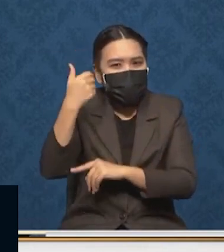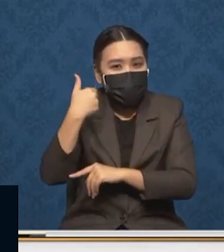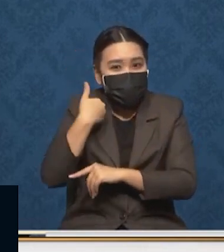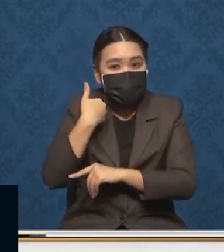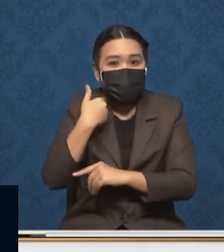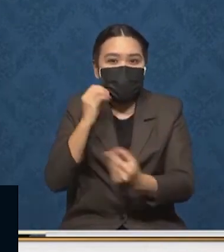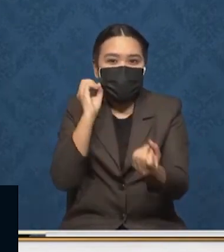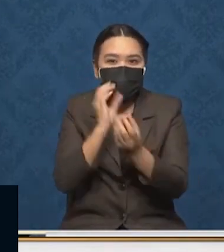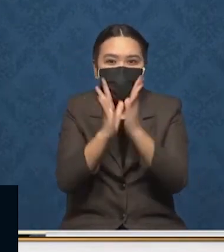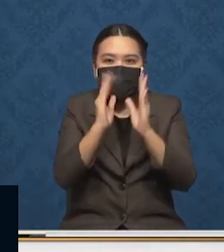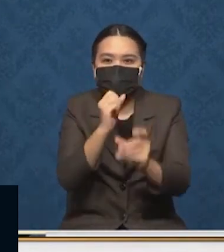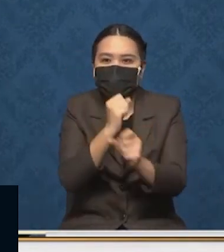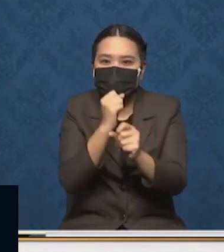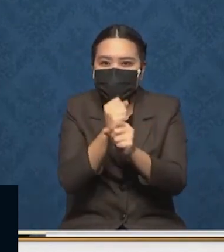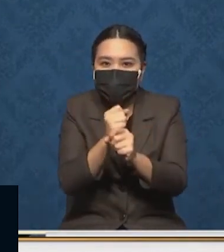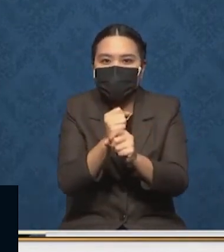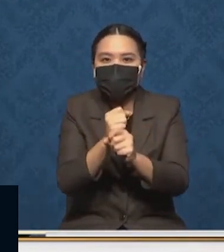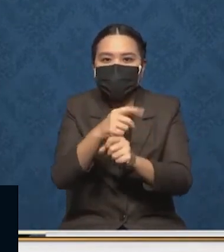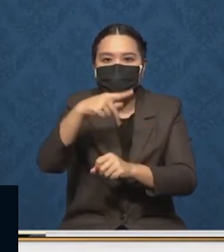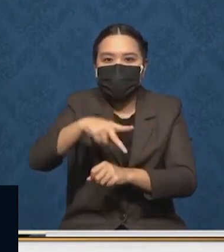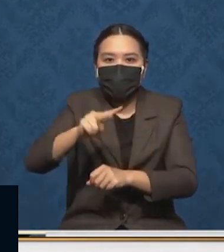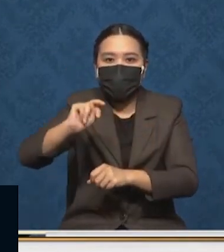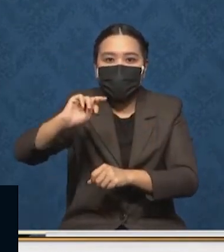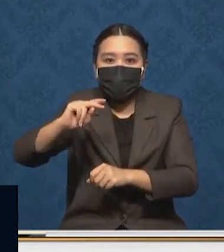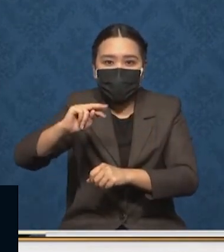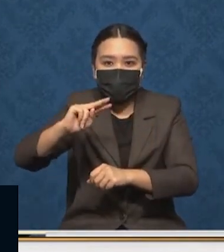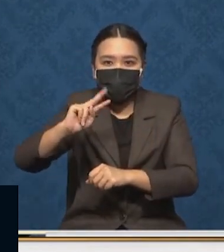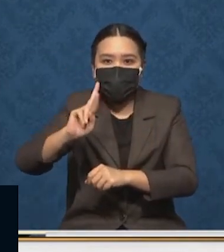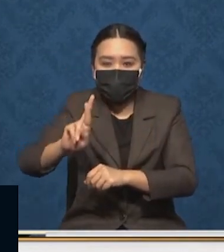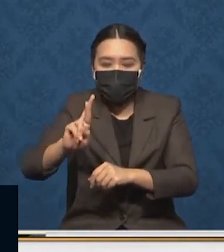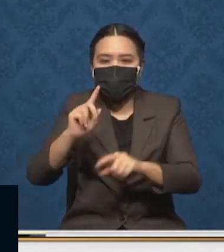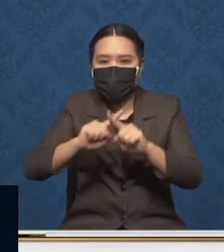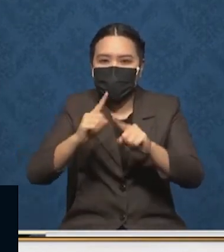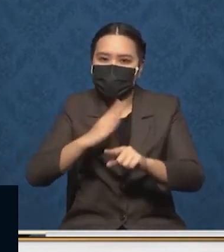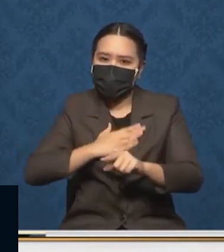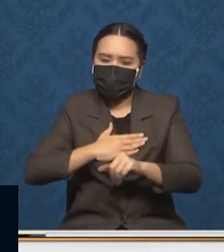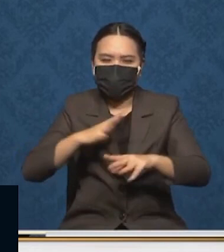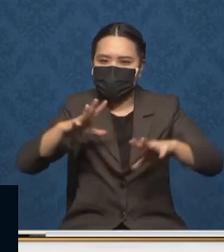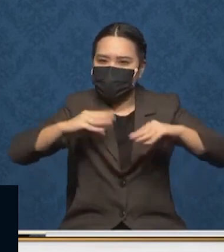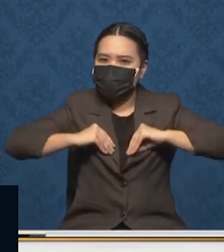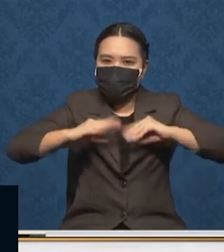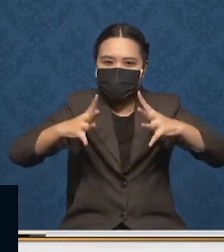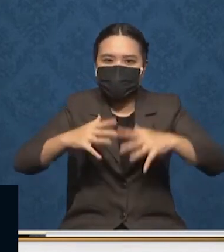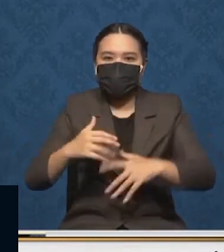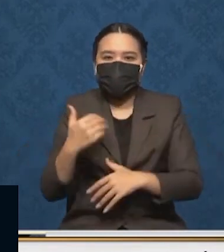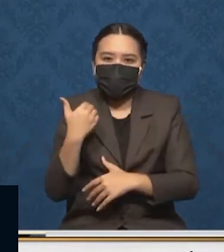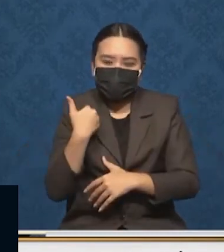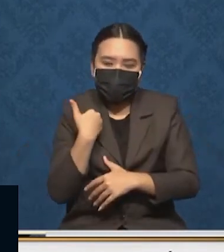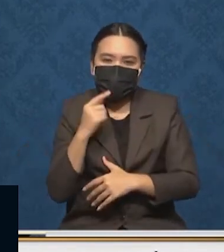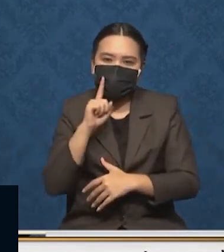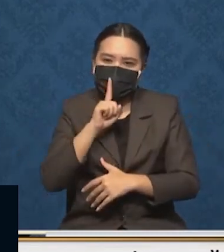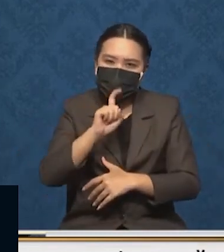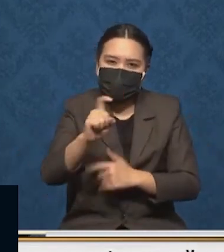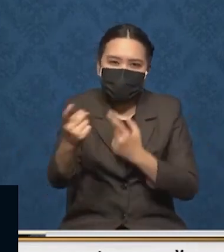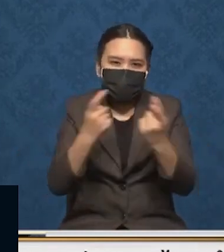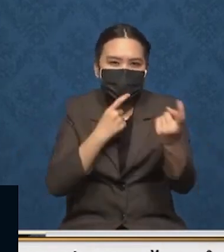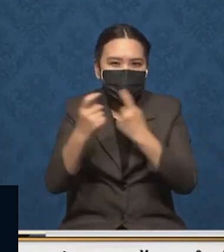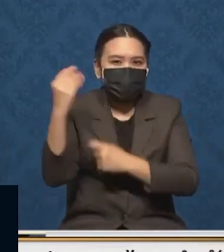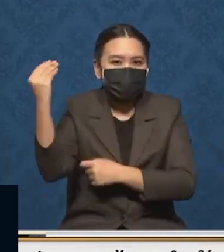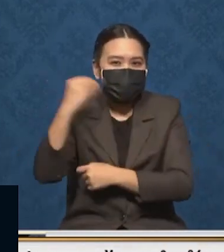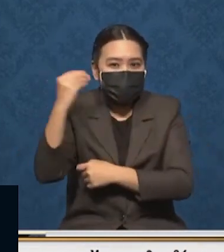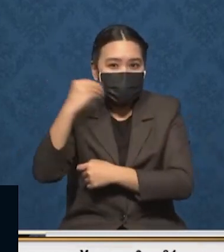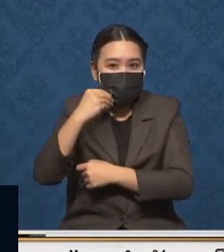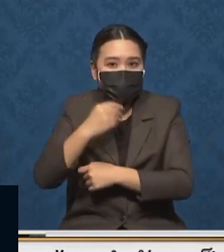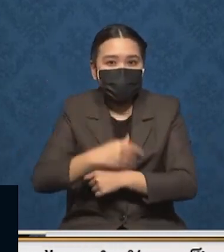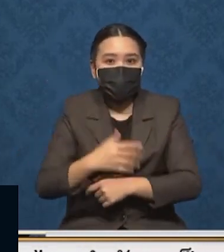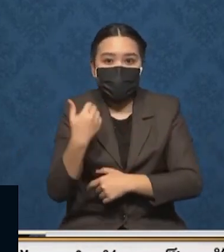านราชการลูกจ้างที่อยู่หน่วยงานอื่นซึ่งผมรับไม่ได้มีการสอบถามเรื่องนี้หรือไม่ท่านกรรมา